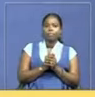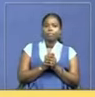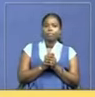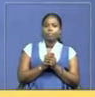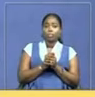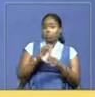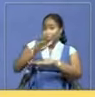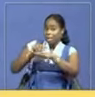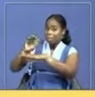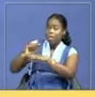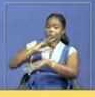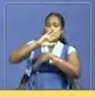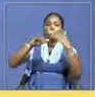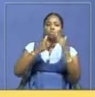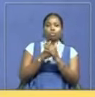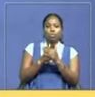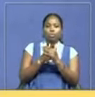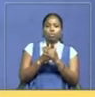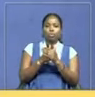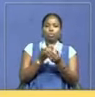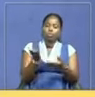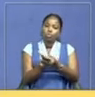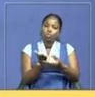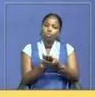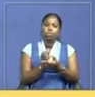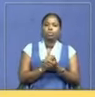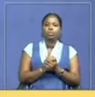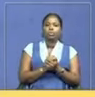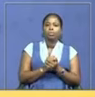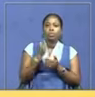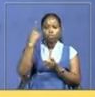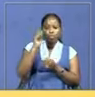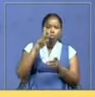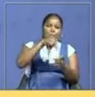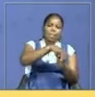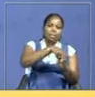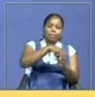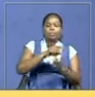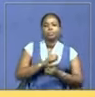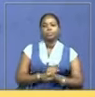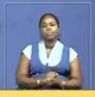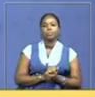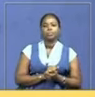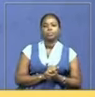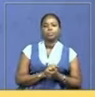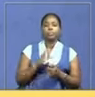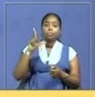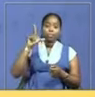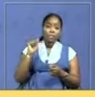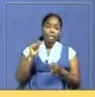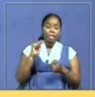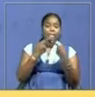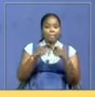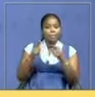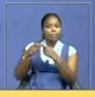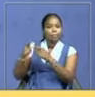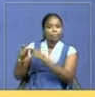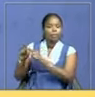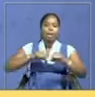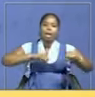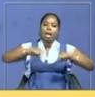tous au-dessus de toute considération partisan la diversité des acteurs